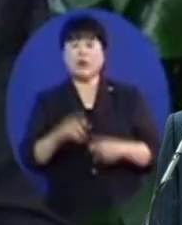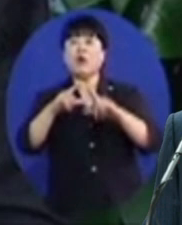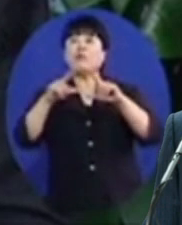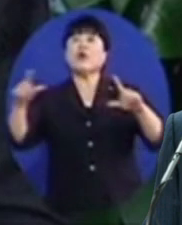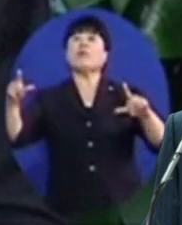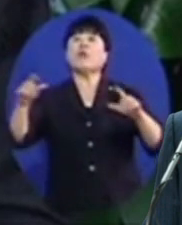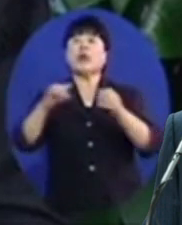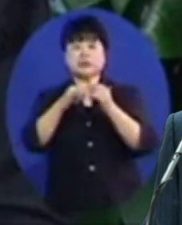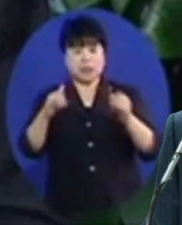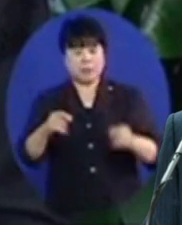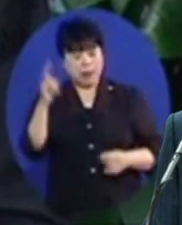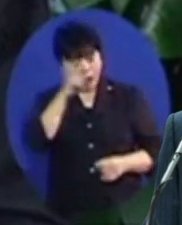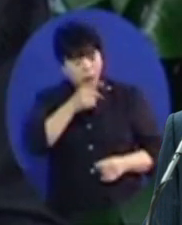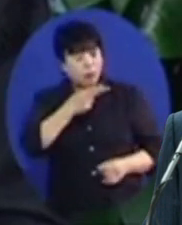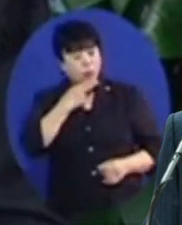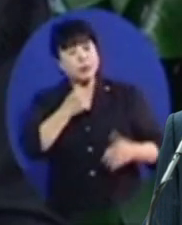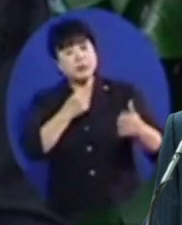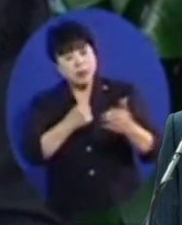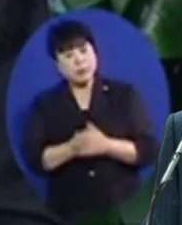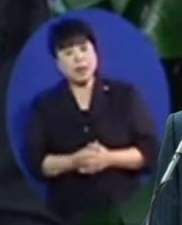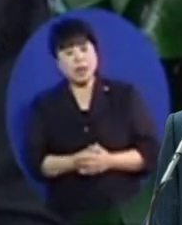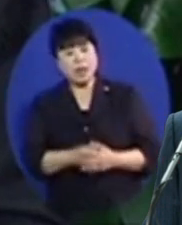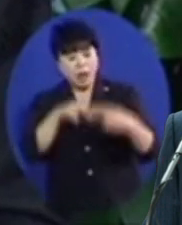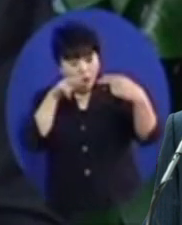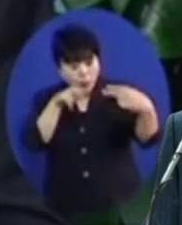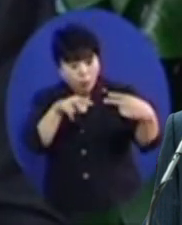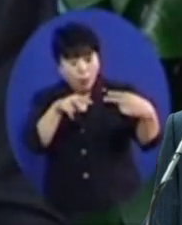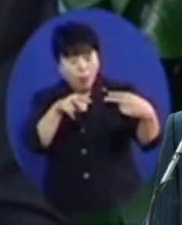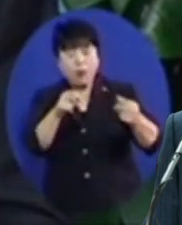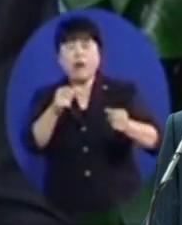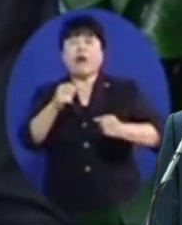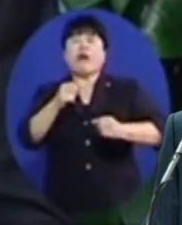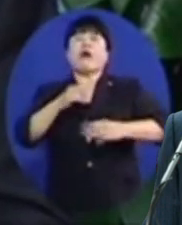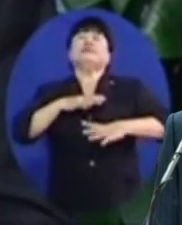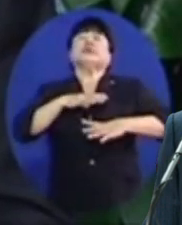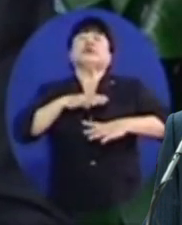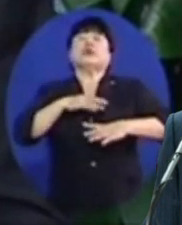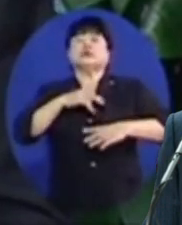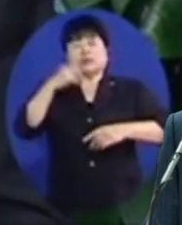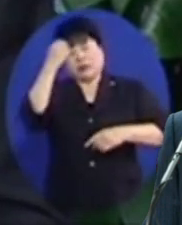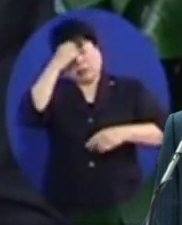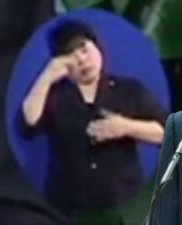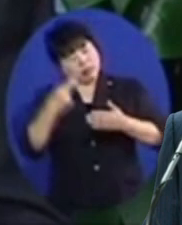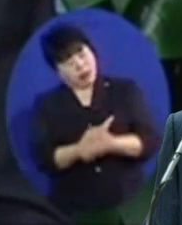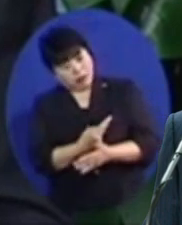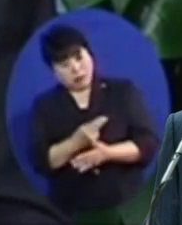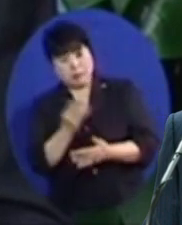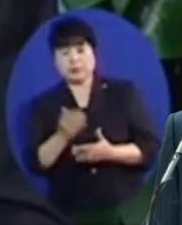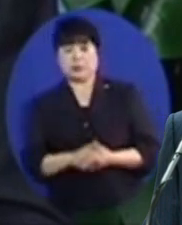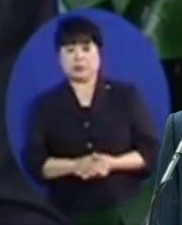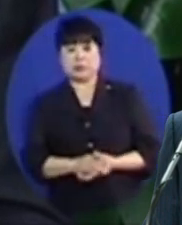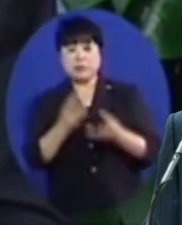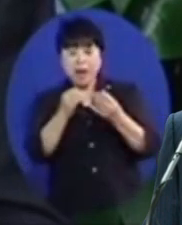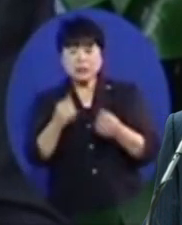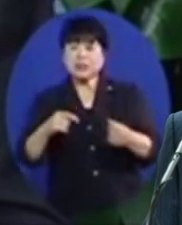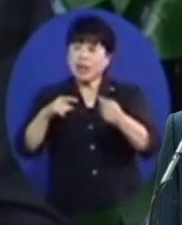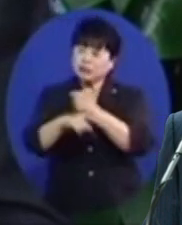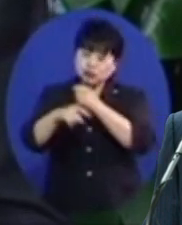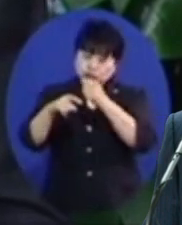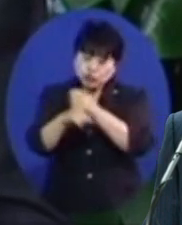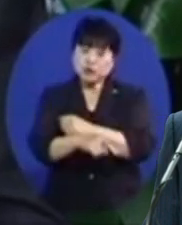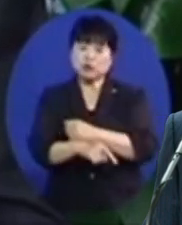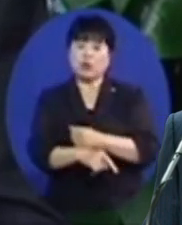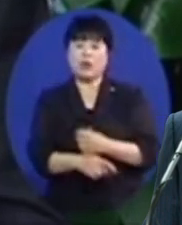평범한 사람이 보였기 때문에 기절을 했습니다. 그 많은 사람을 그